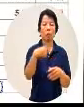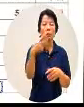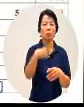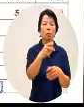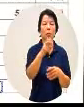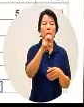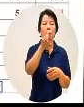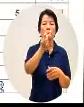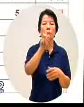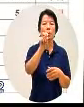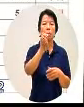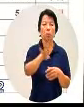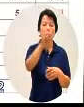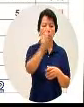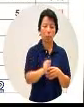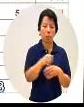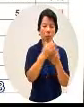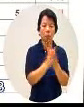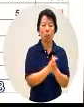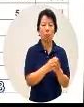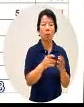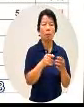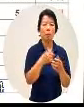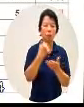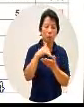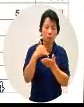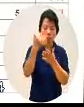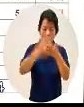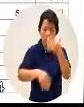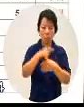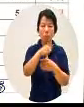其他呢619-224呢